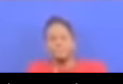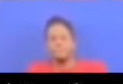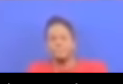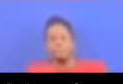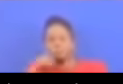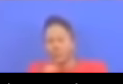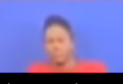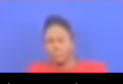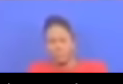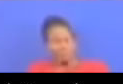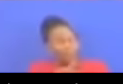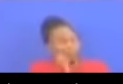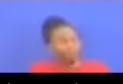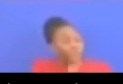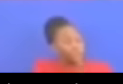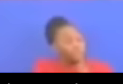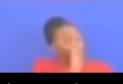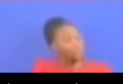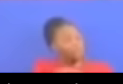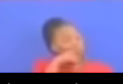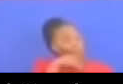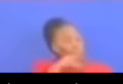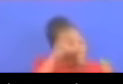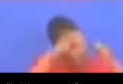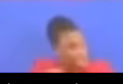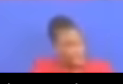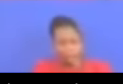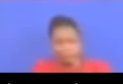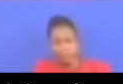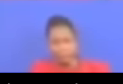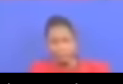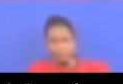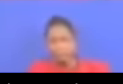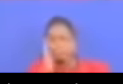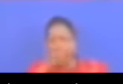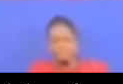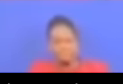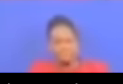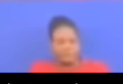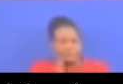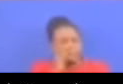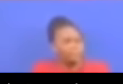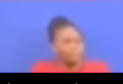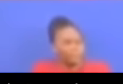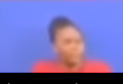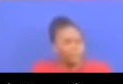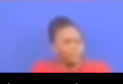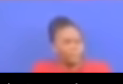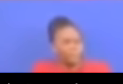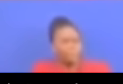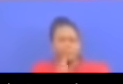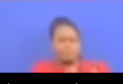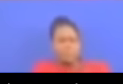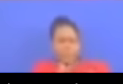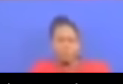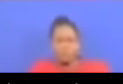hii nimelia mpaka ofisini kwako sikuje na na tasbiri au na rozari au na maji ya kukanyaga ni governance ni